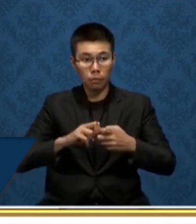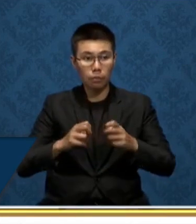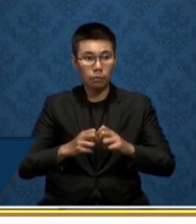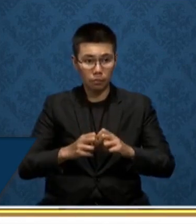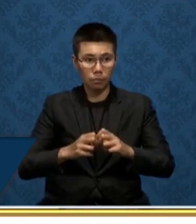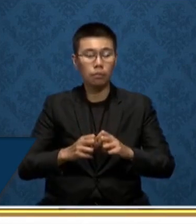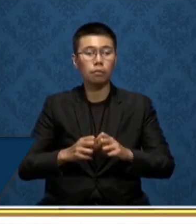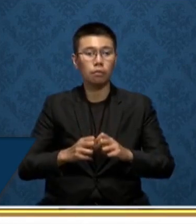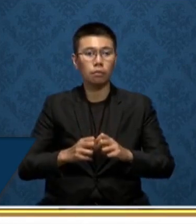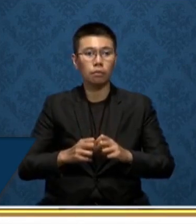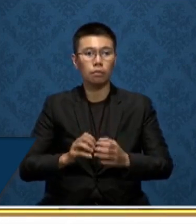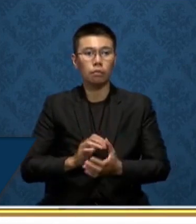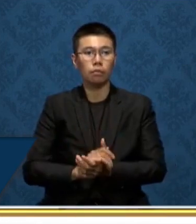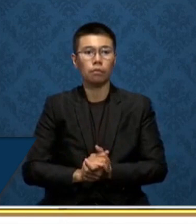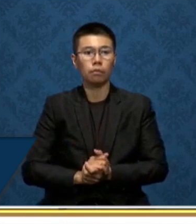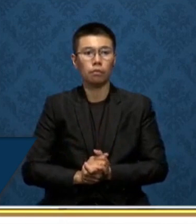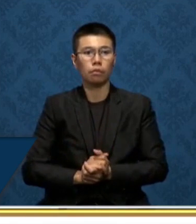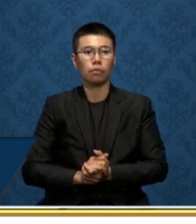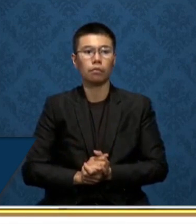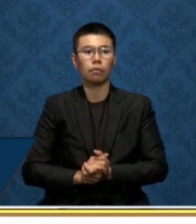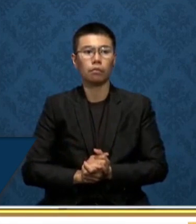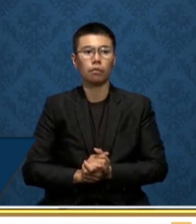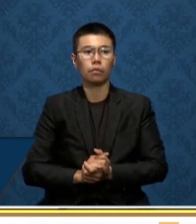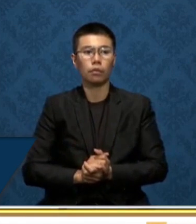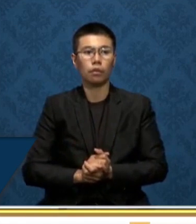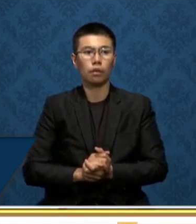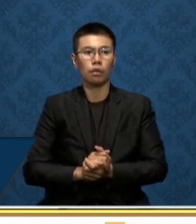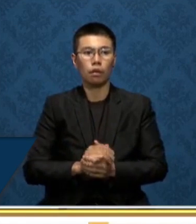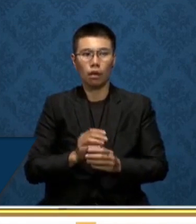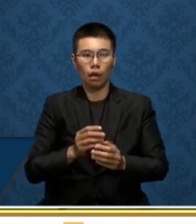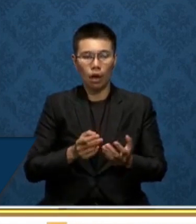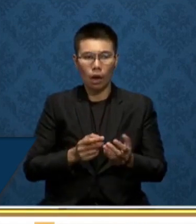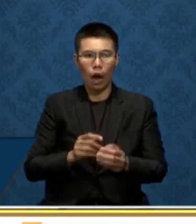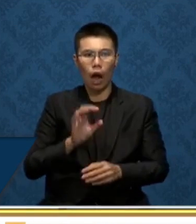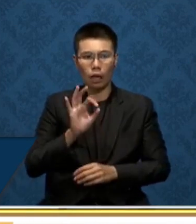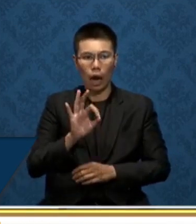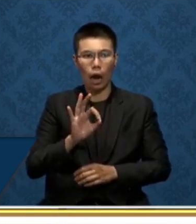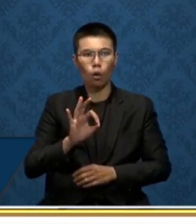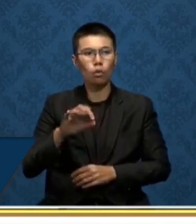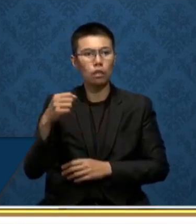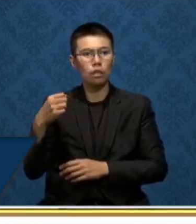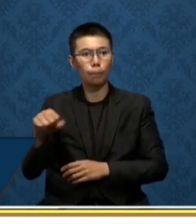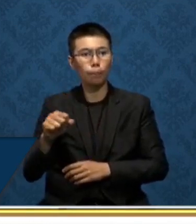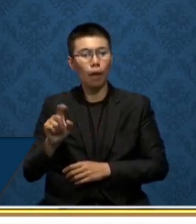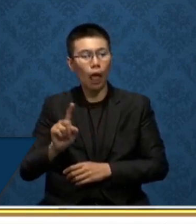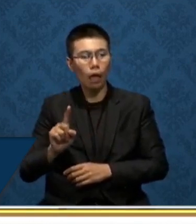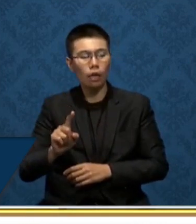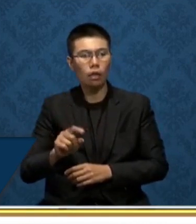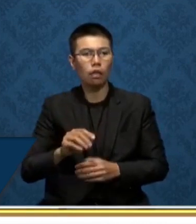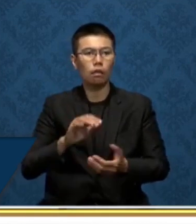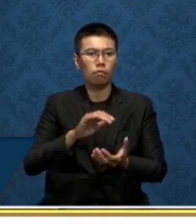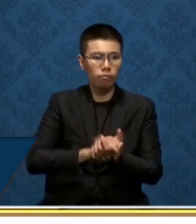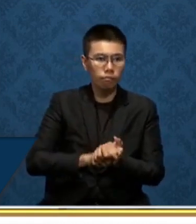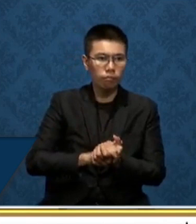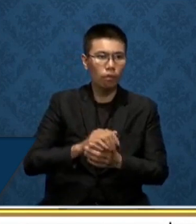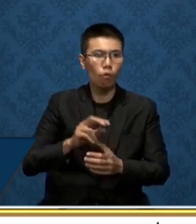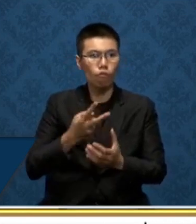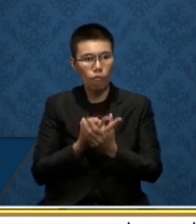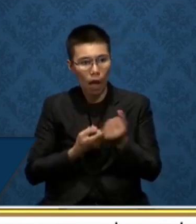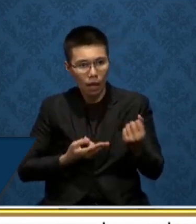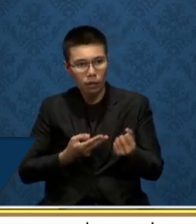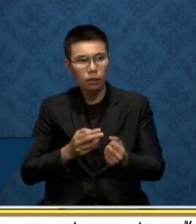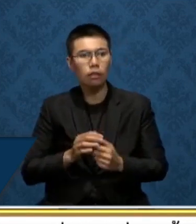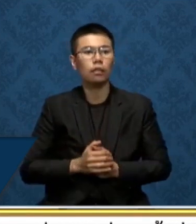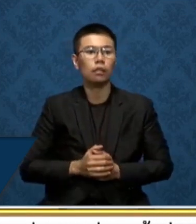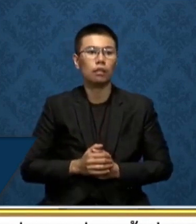ของตรงนี้ก็ที่สถิติสูงที่สุดนะครับอันดับ9กับอันดับ10ก็คือสามีภรรยาแฟน